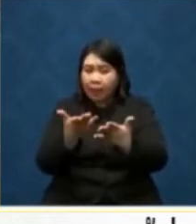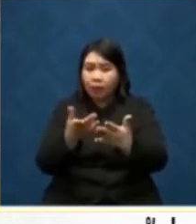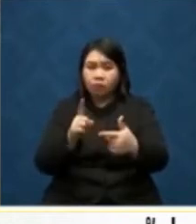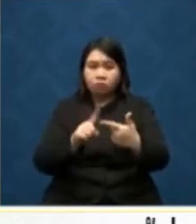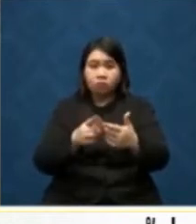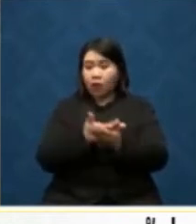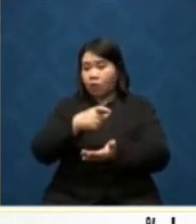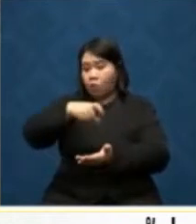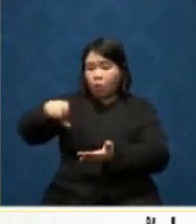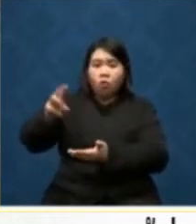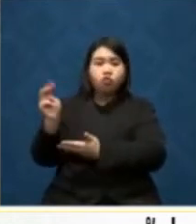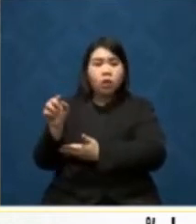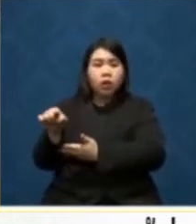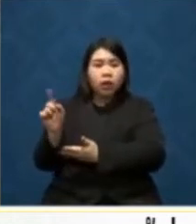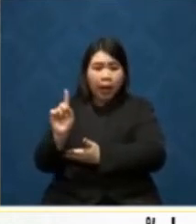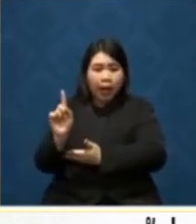lebih 훨 anvert